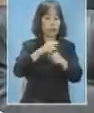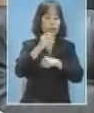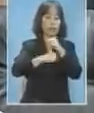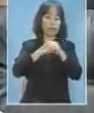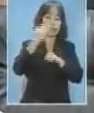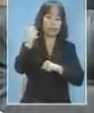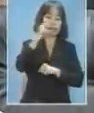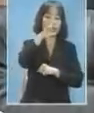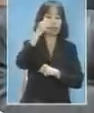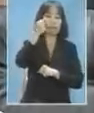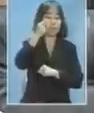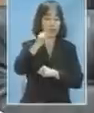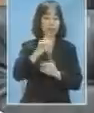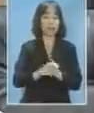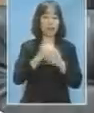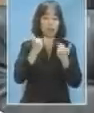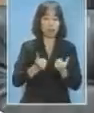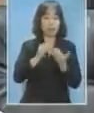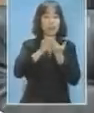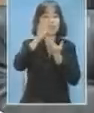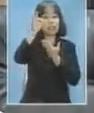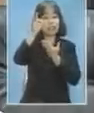ปี2511ครับถึงวันนี้เ